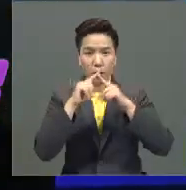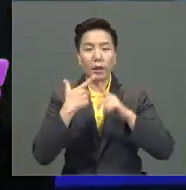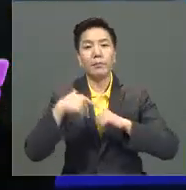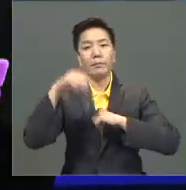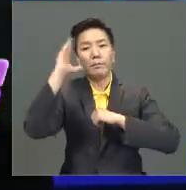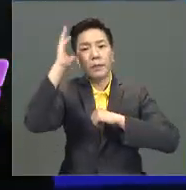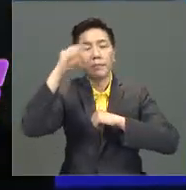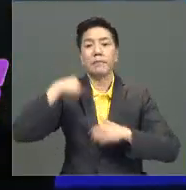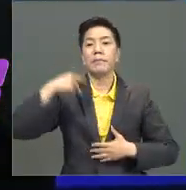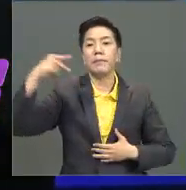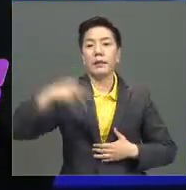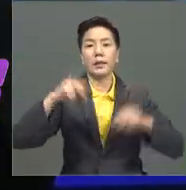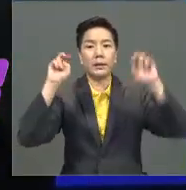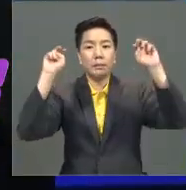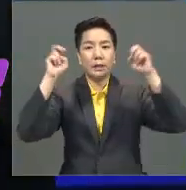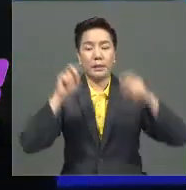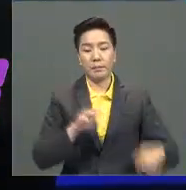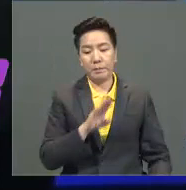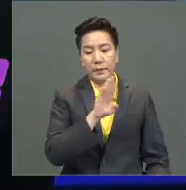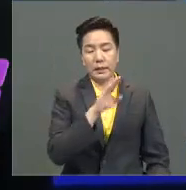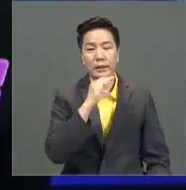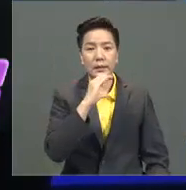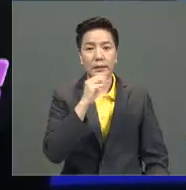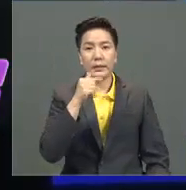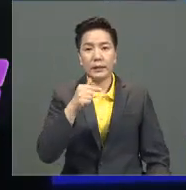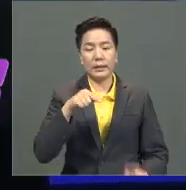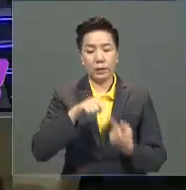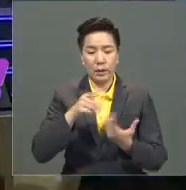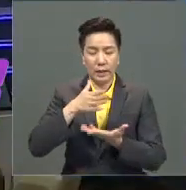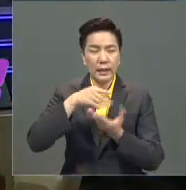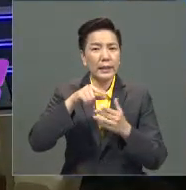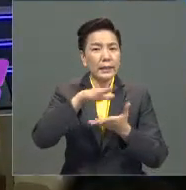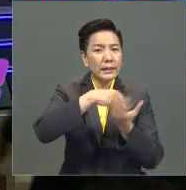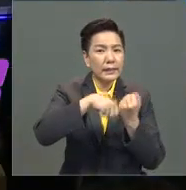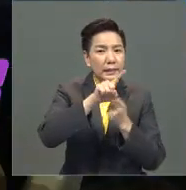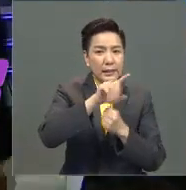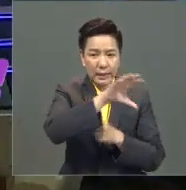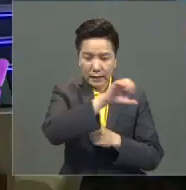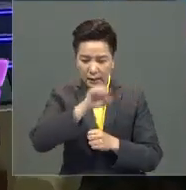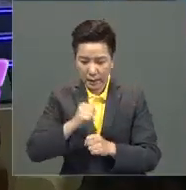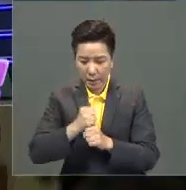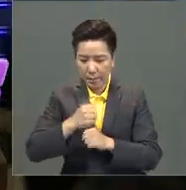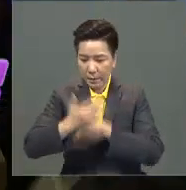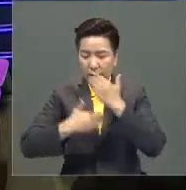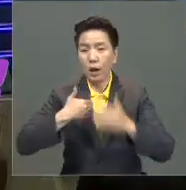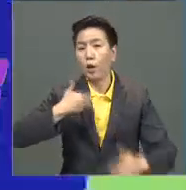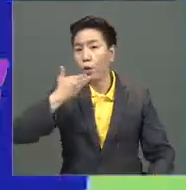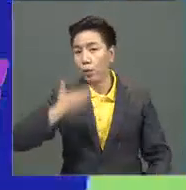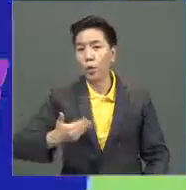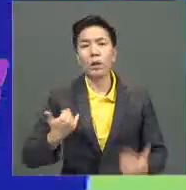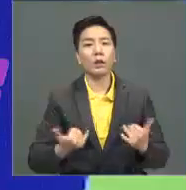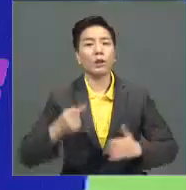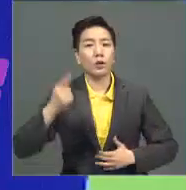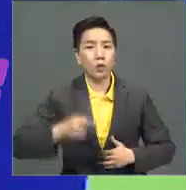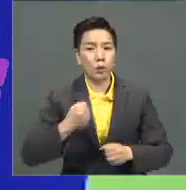ได้ปาฐกถาพิเศษในหัวข้อ BCG โมเดลเศรษฐกิจสู่การพัฒนาที่ยั่งยืนได้บอกว่าสิ่งที่ต้องท